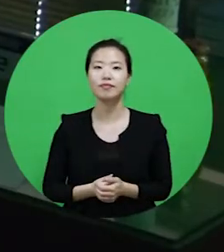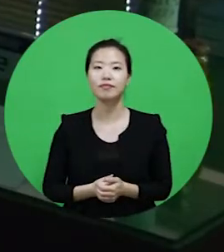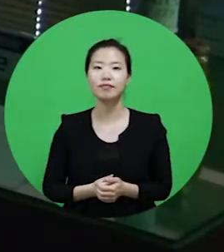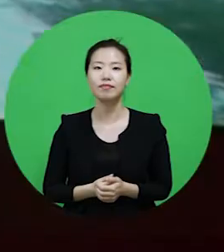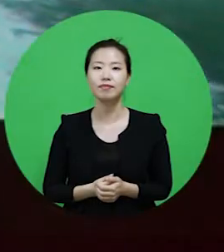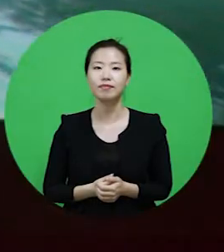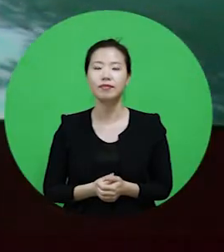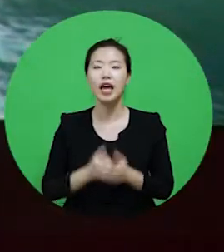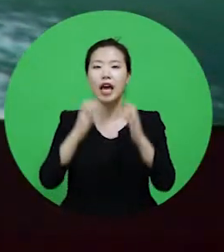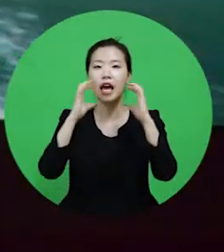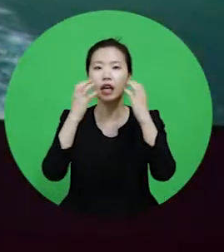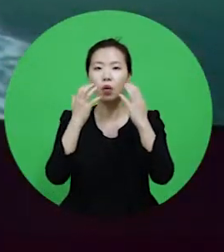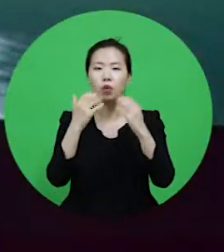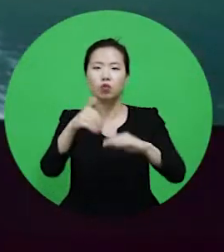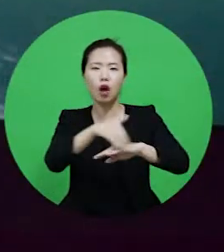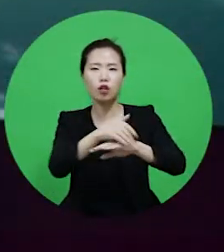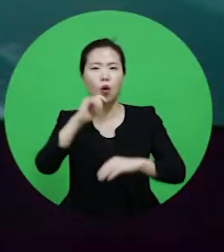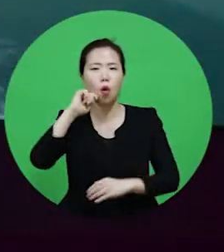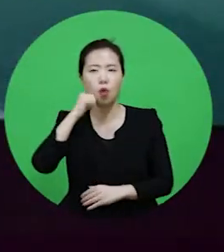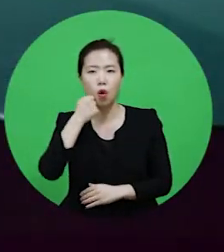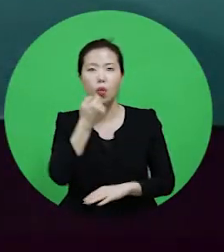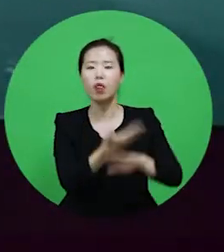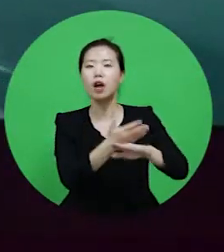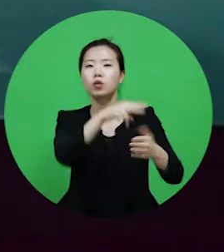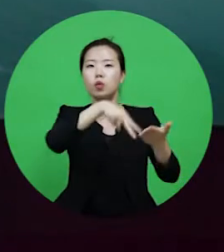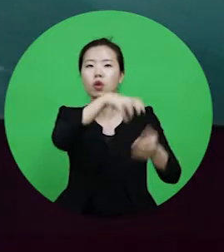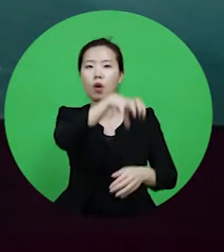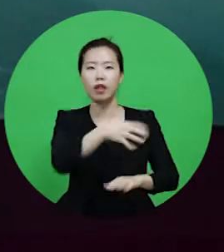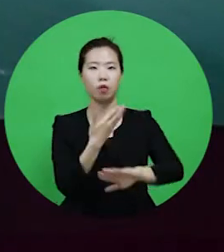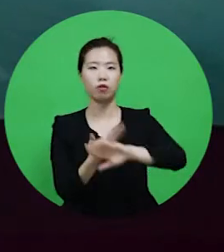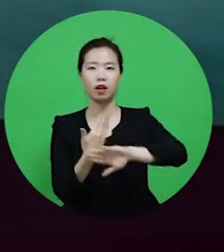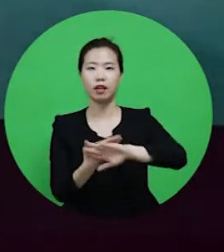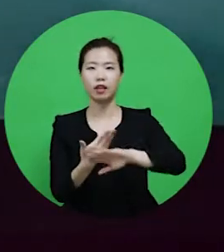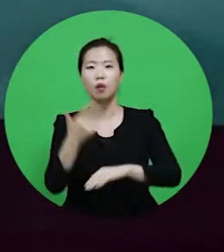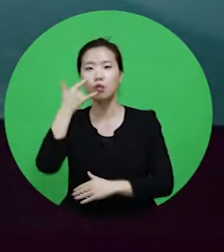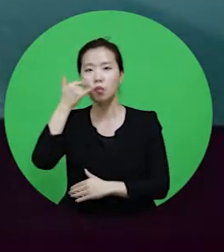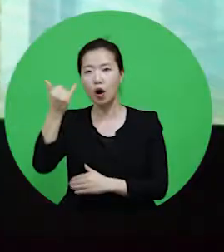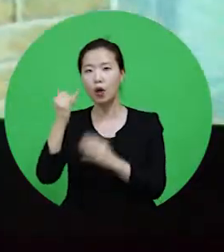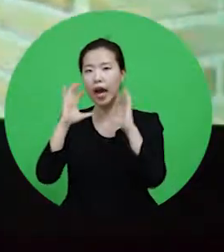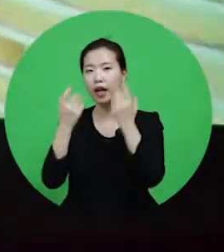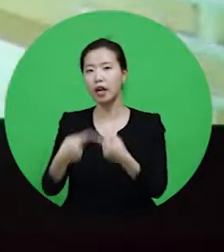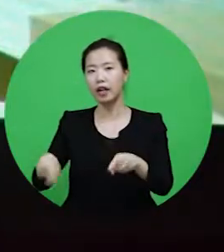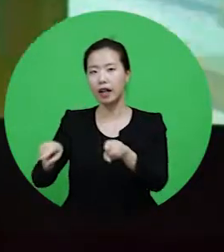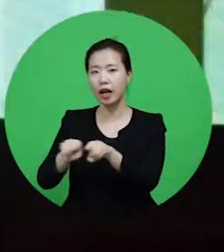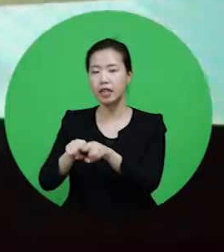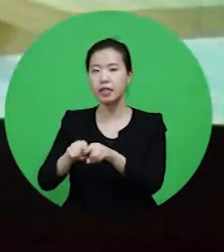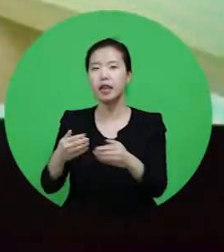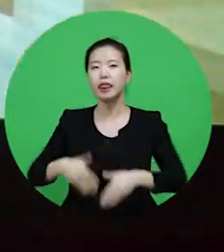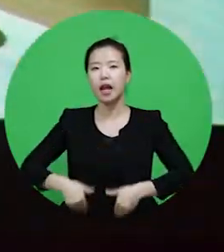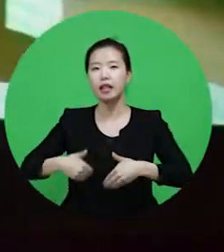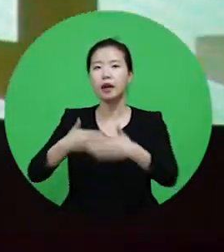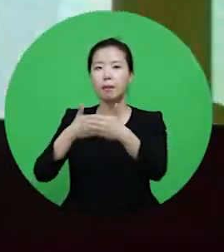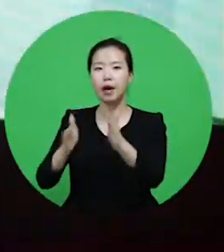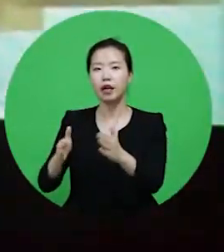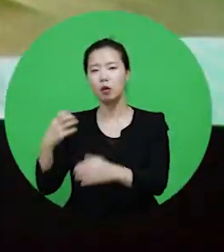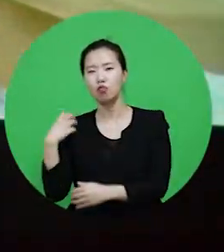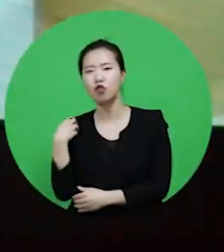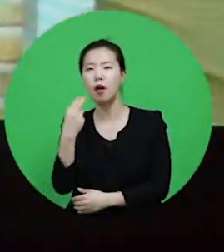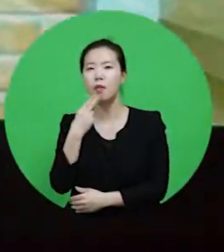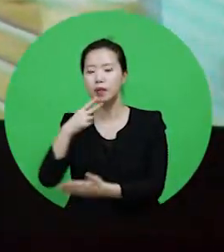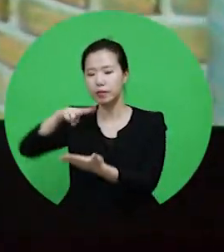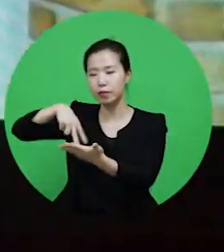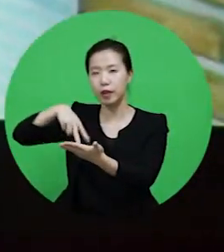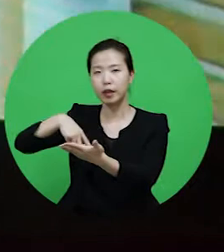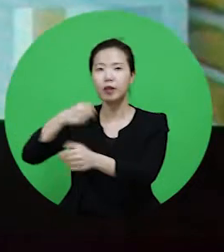끌었습니다. 영유아들이 드나들기 어려운 다른 도서관과 달리 부모가 영유아와 함께 온돌방에서 부담